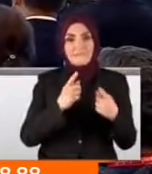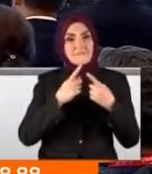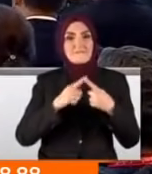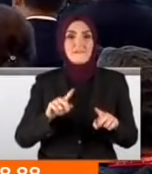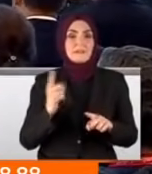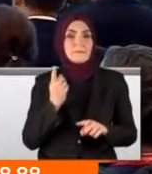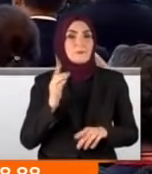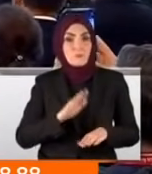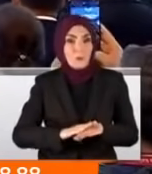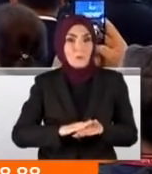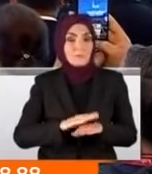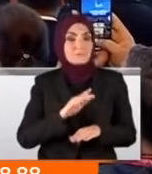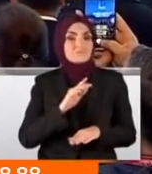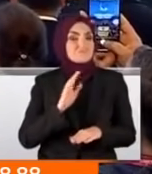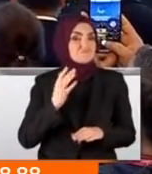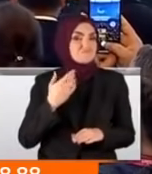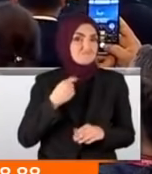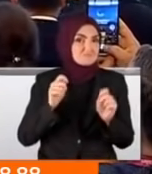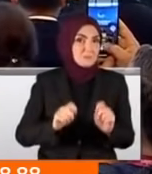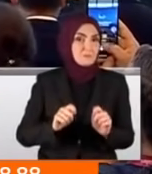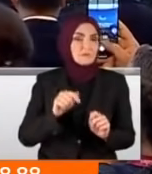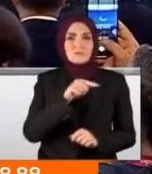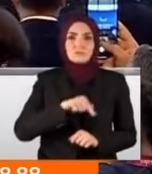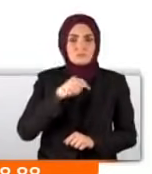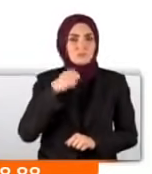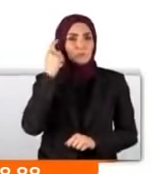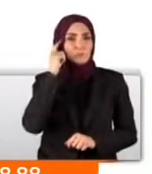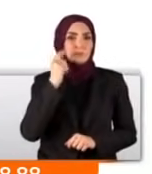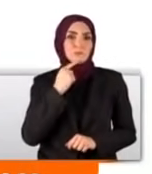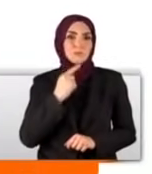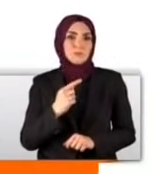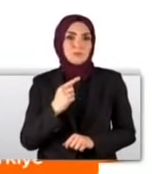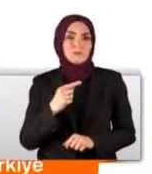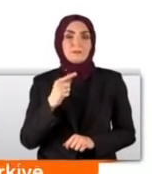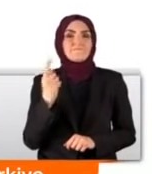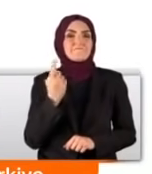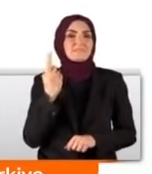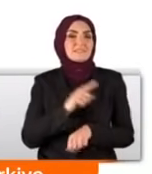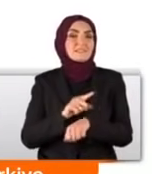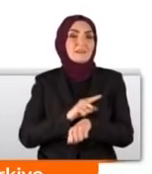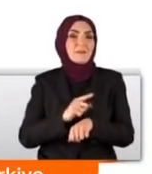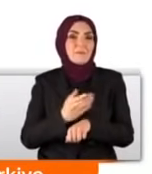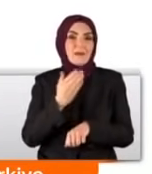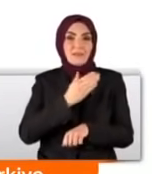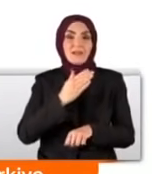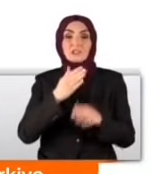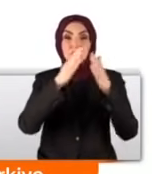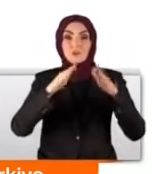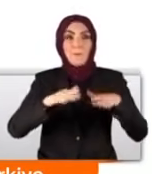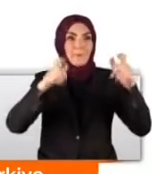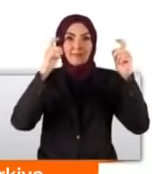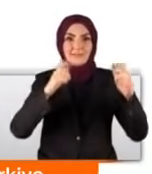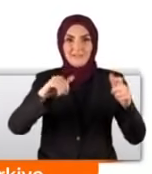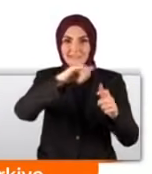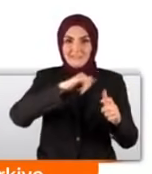bir uygulama mı yapsak bunları da hep düşündük. Bir zamanlar Çamlıca'nın etrafında yaklaşık 33